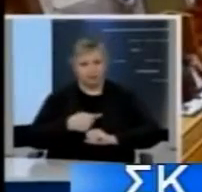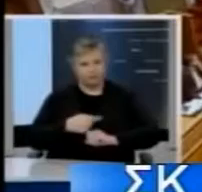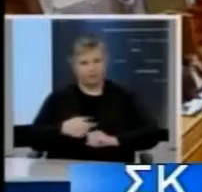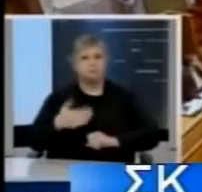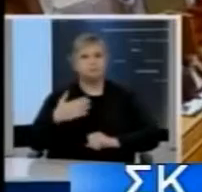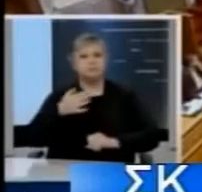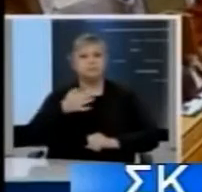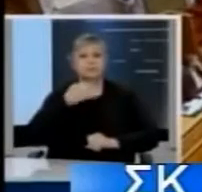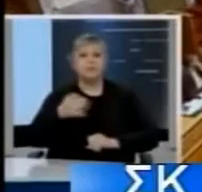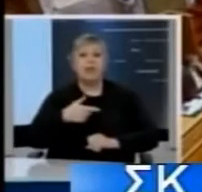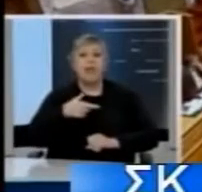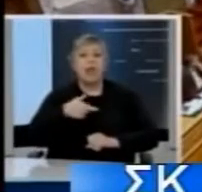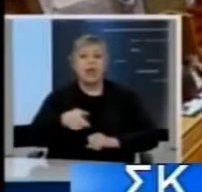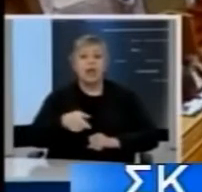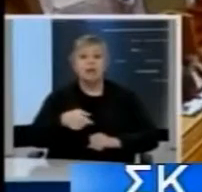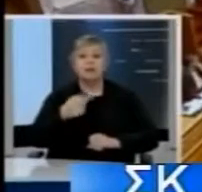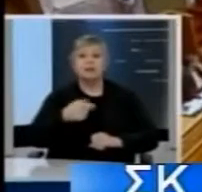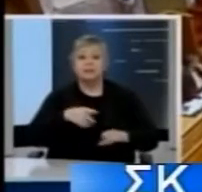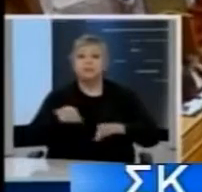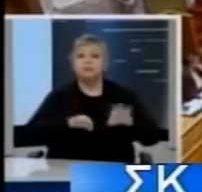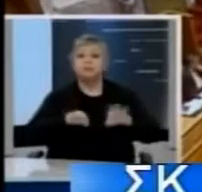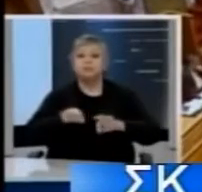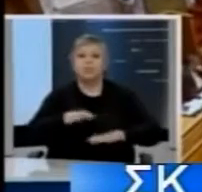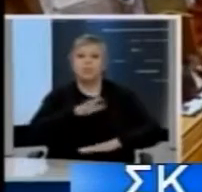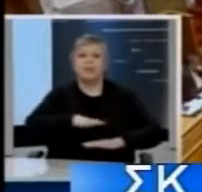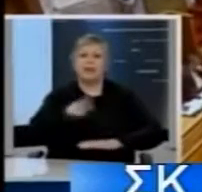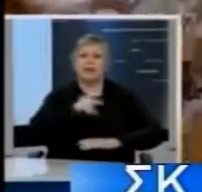Ιδιοκτήτης λοιπόν κατοικίας 60 τετραγωνικών μέτρων στο Κερατσίνι